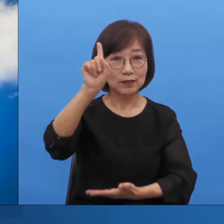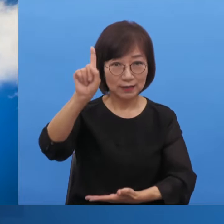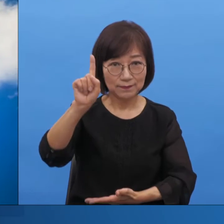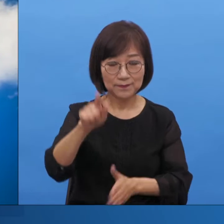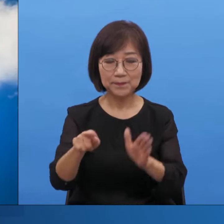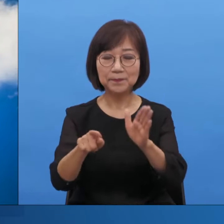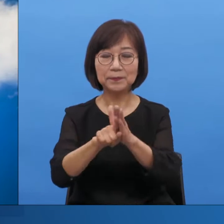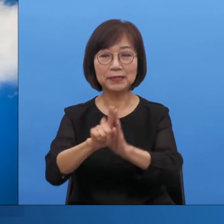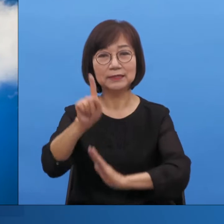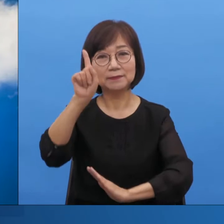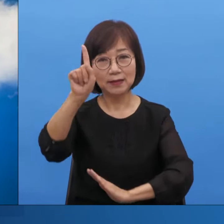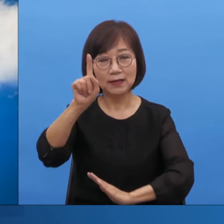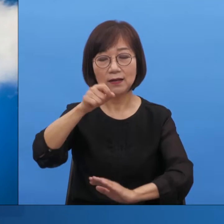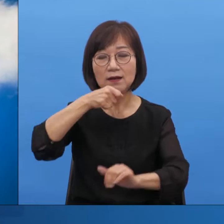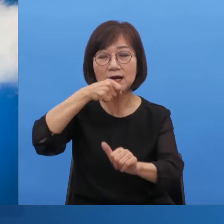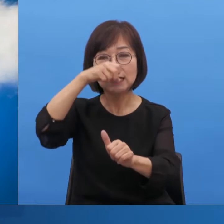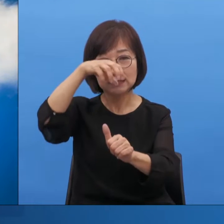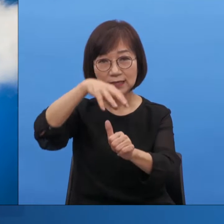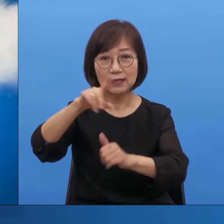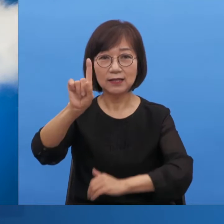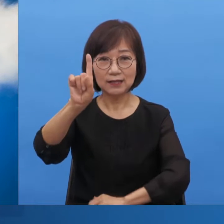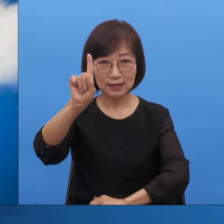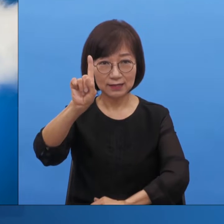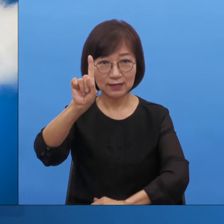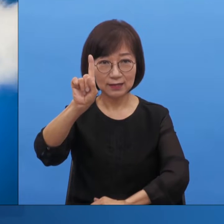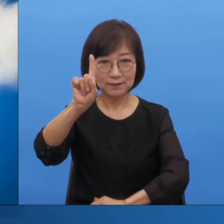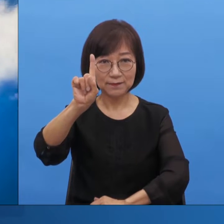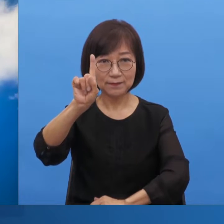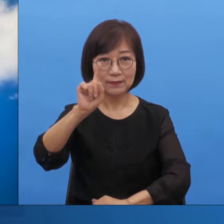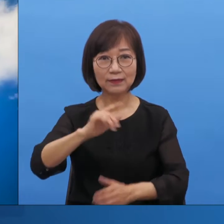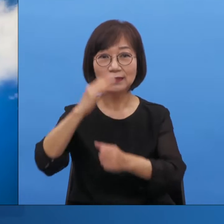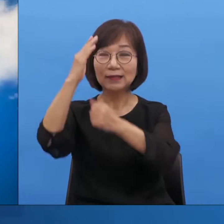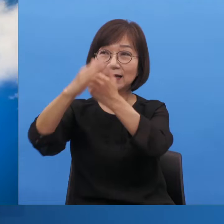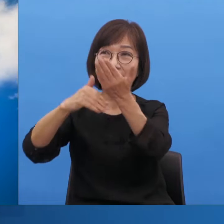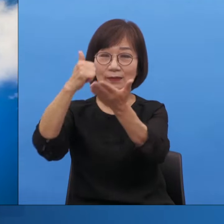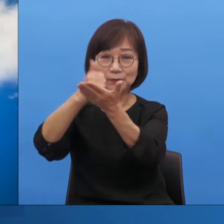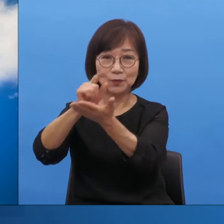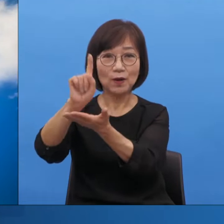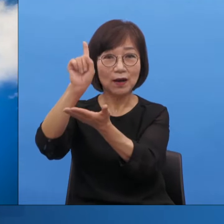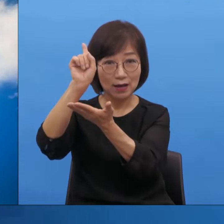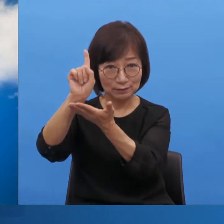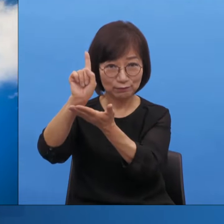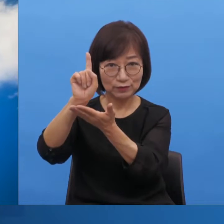주도 한 분이시요 믿음도 하나요 세례도 하나요